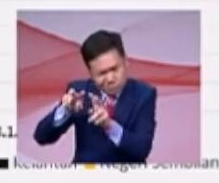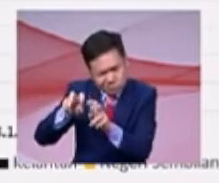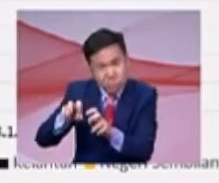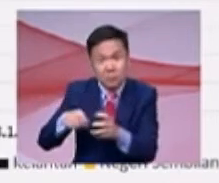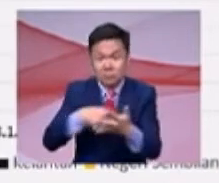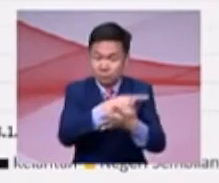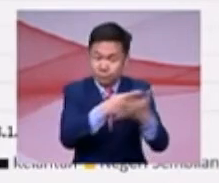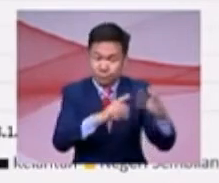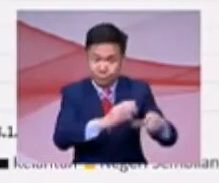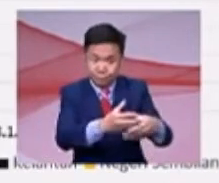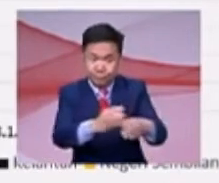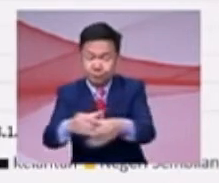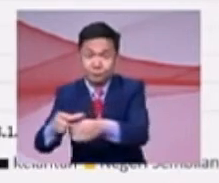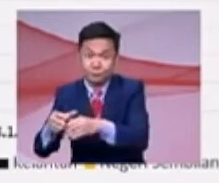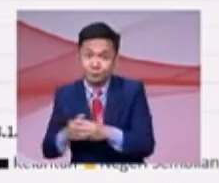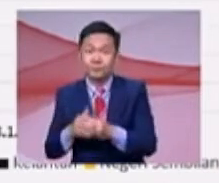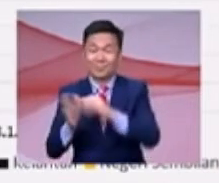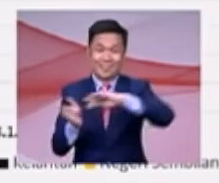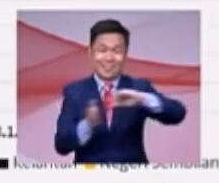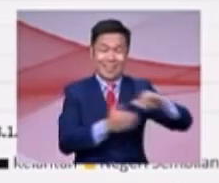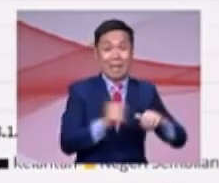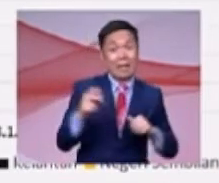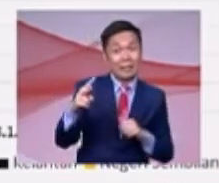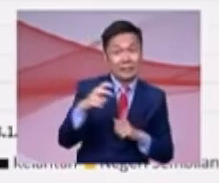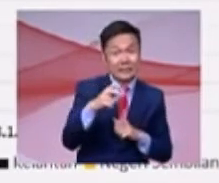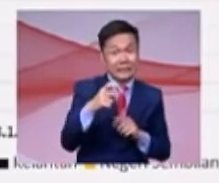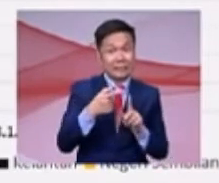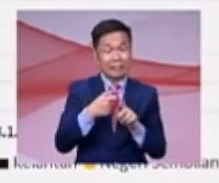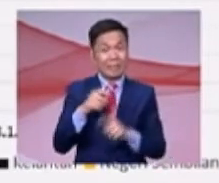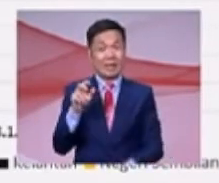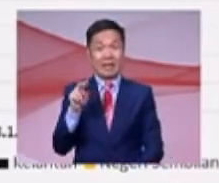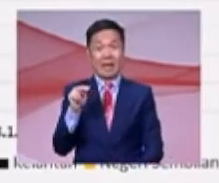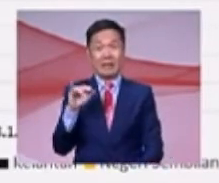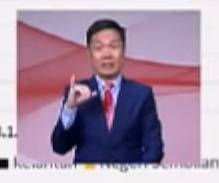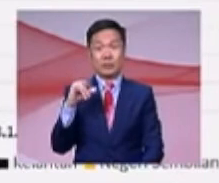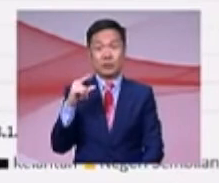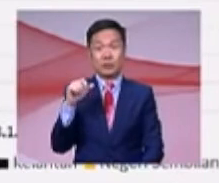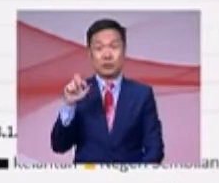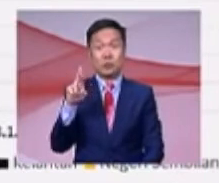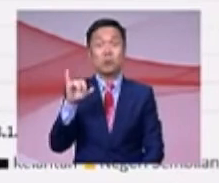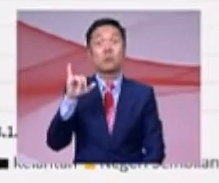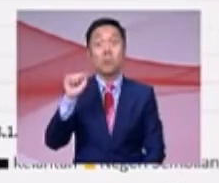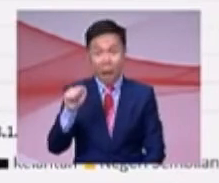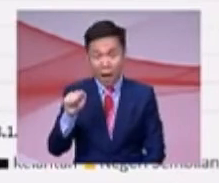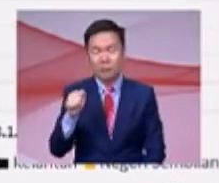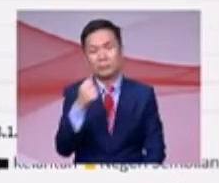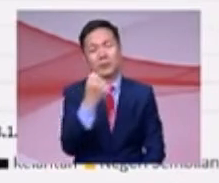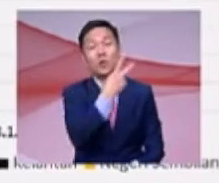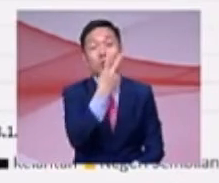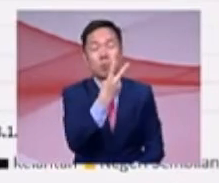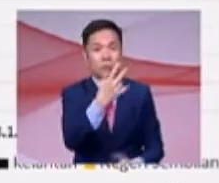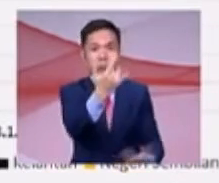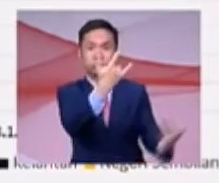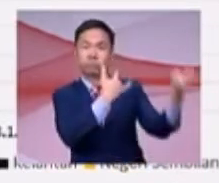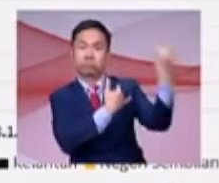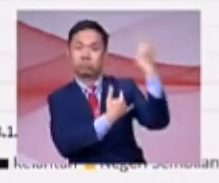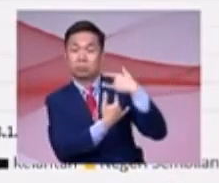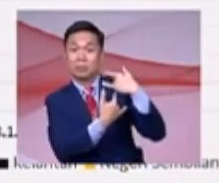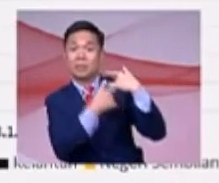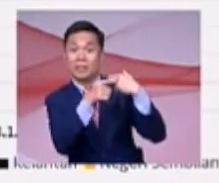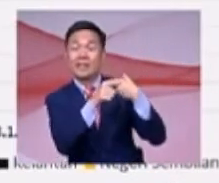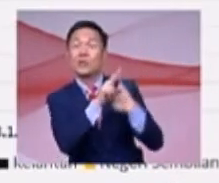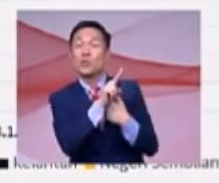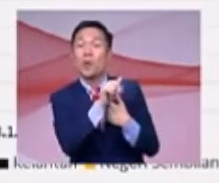juga ada variant of interest iaitu Nigerian variant. Dah telah dikenal pasti 2 kes yang pulang, yang datang